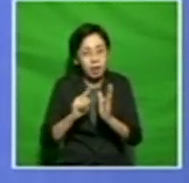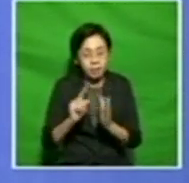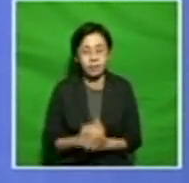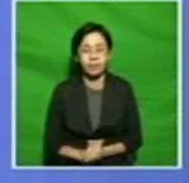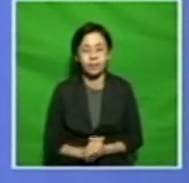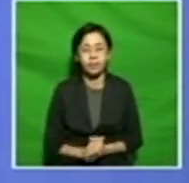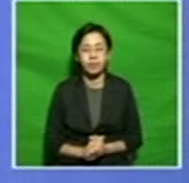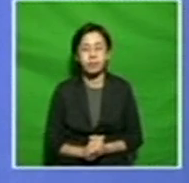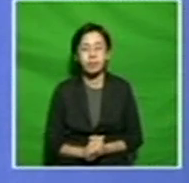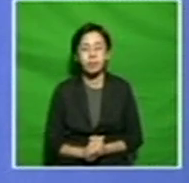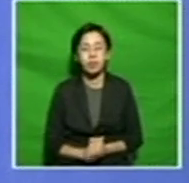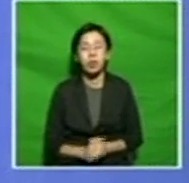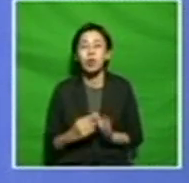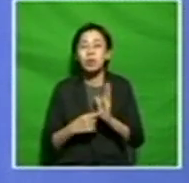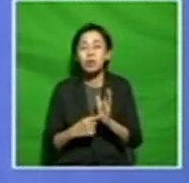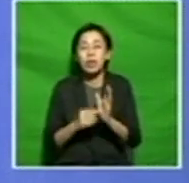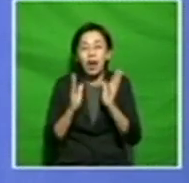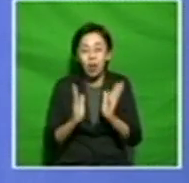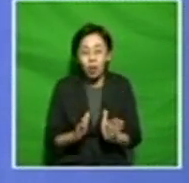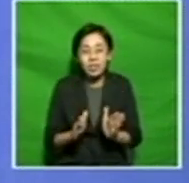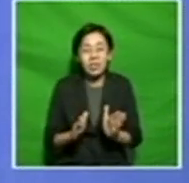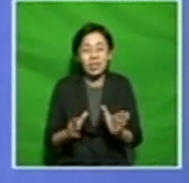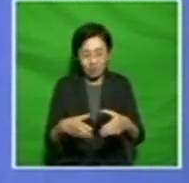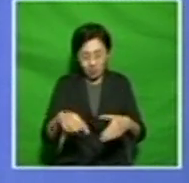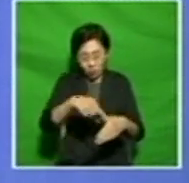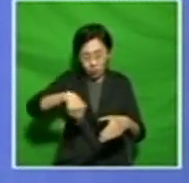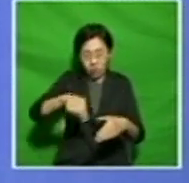ที่เป็นบุคคลในคณะทูต